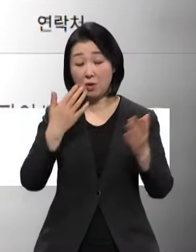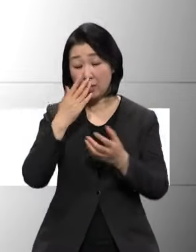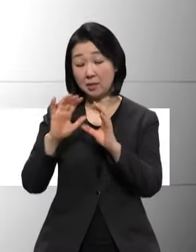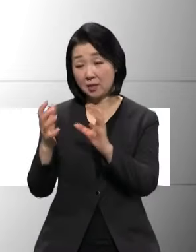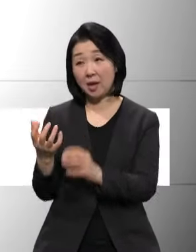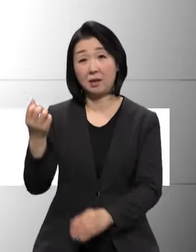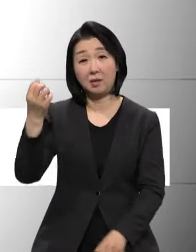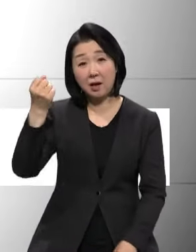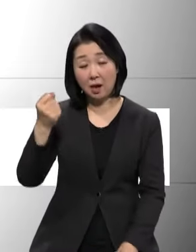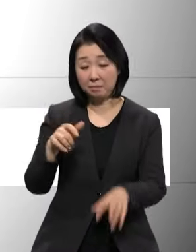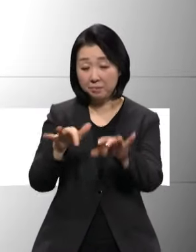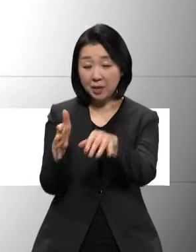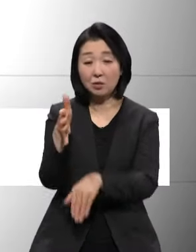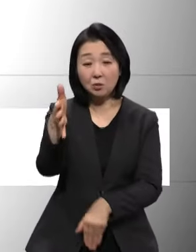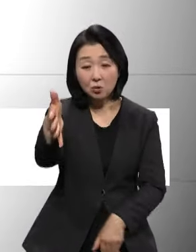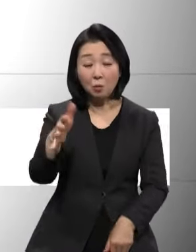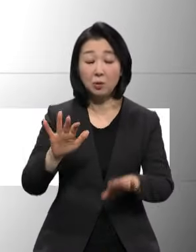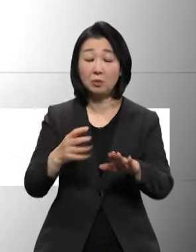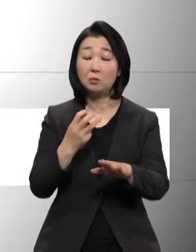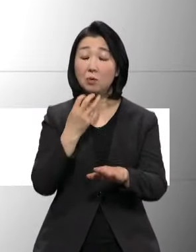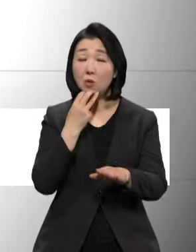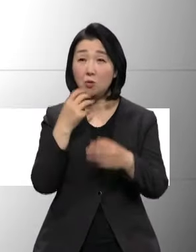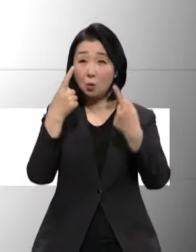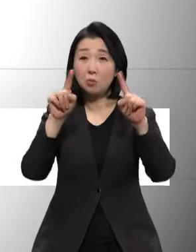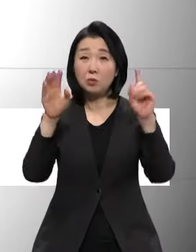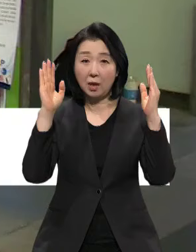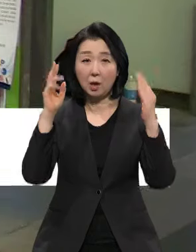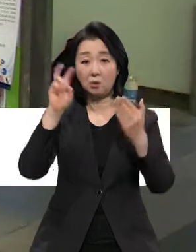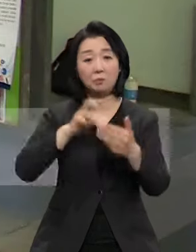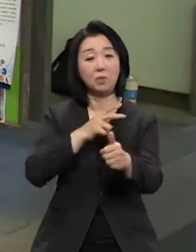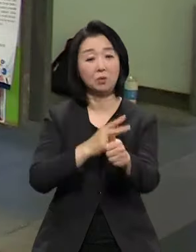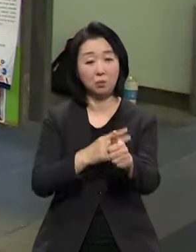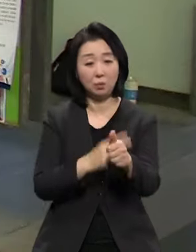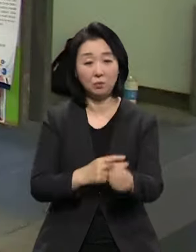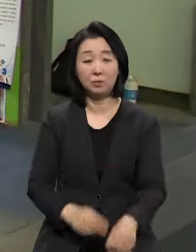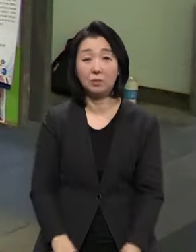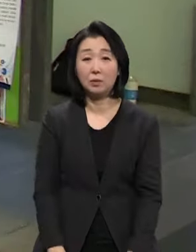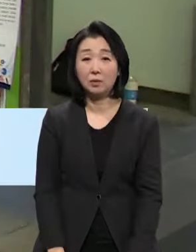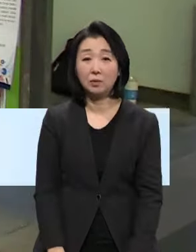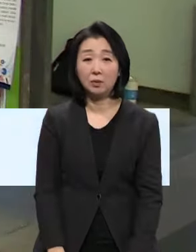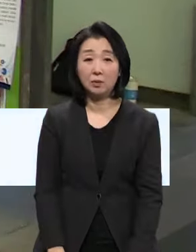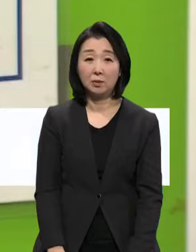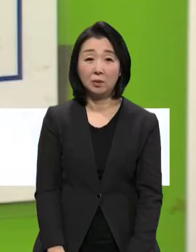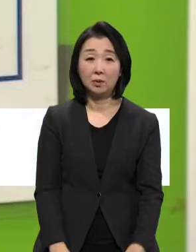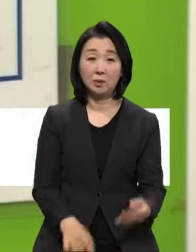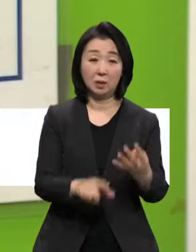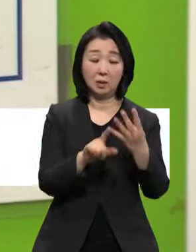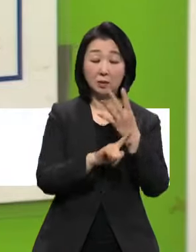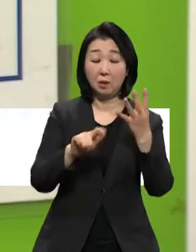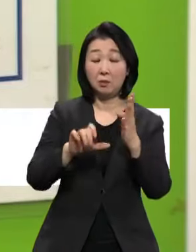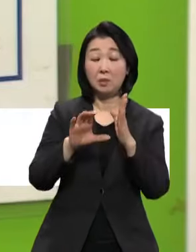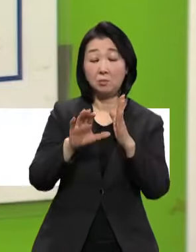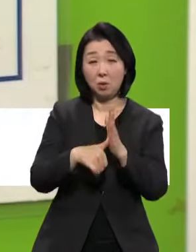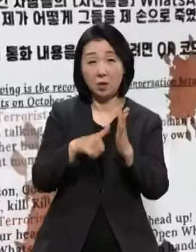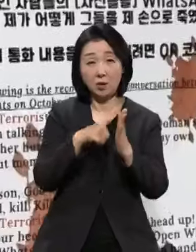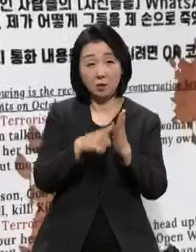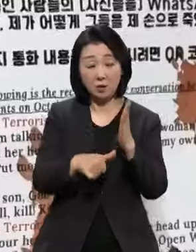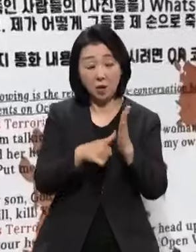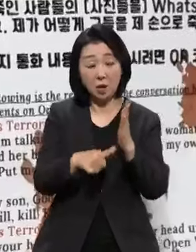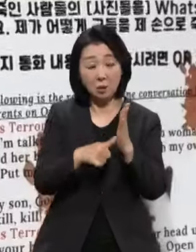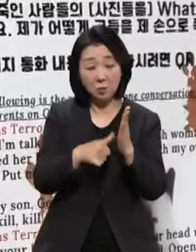국적의 피아니스트이자 현직 서울대 음대 교수이기도 합니다. 경찰은 지난 15일 해당 교수를 재물손괴 혐의로